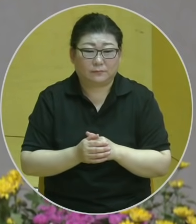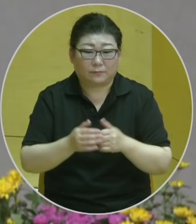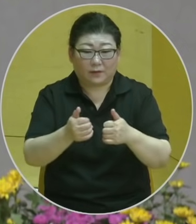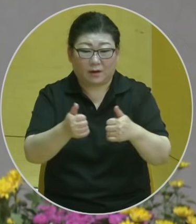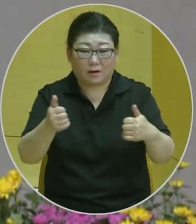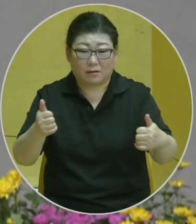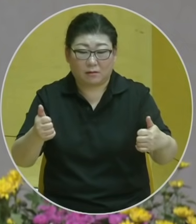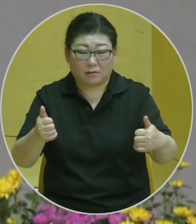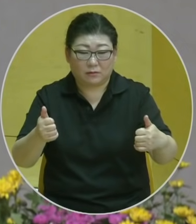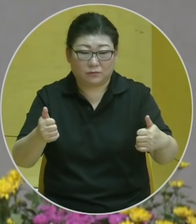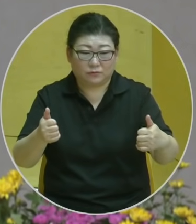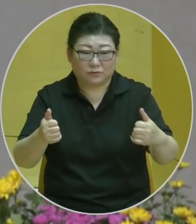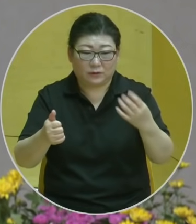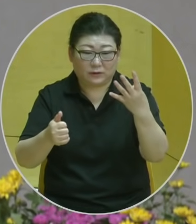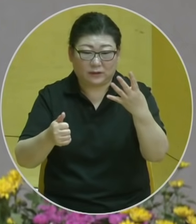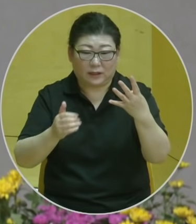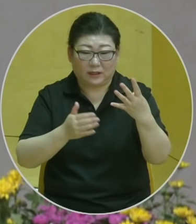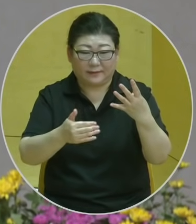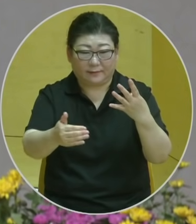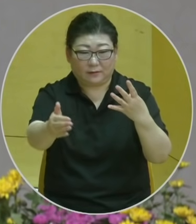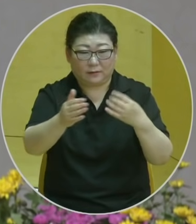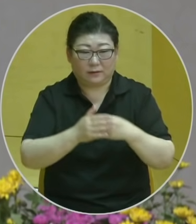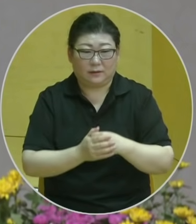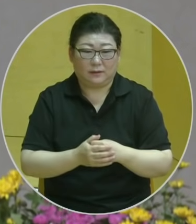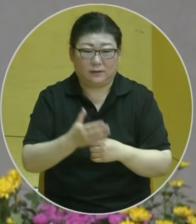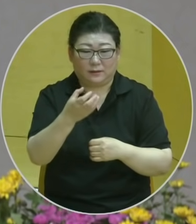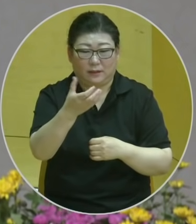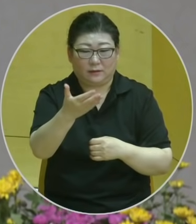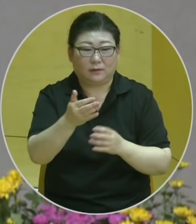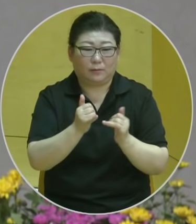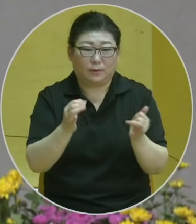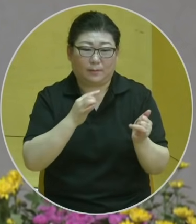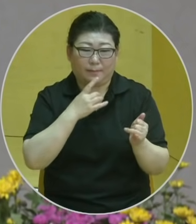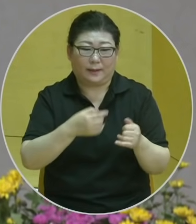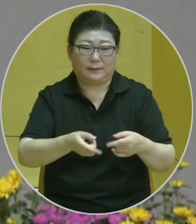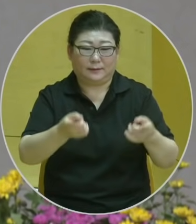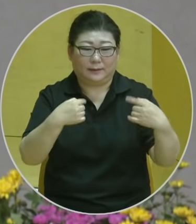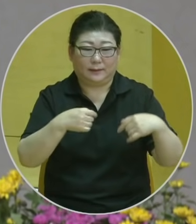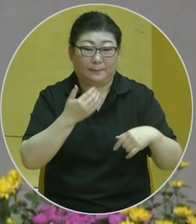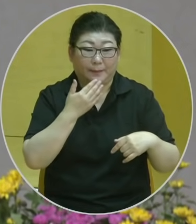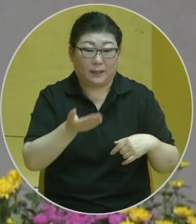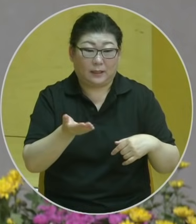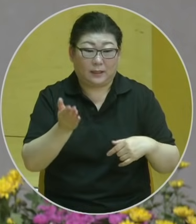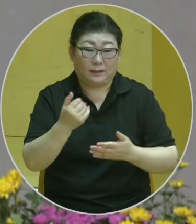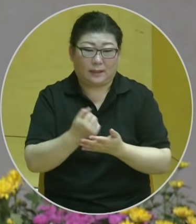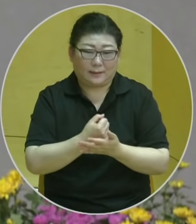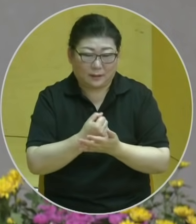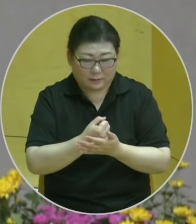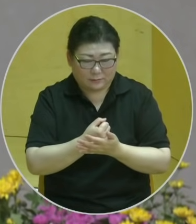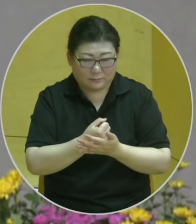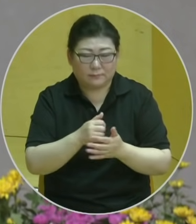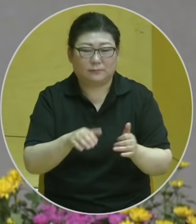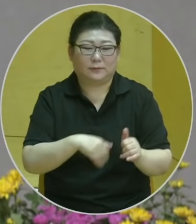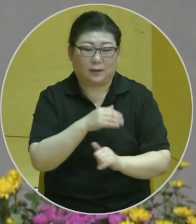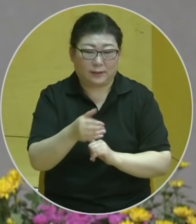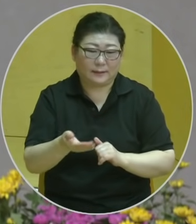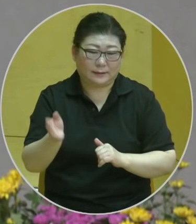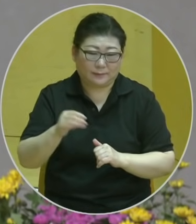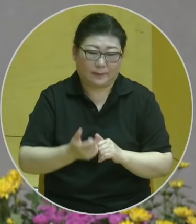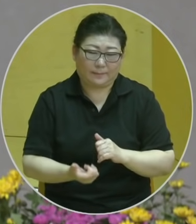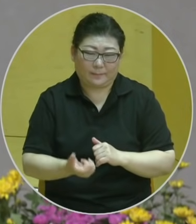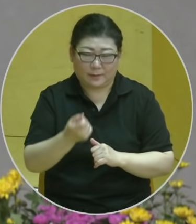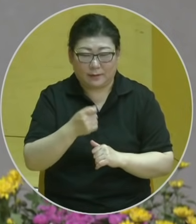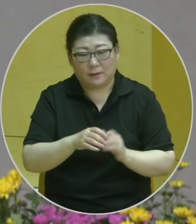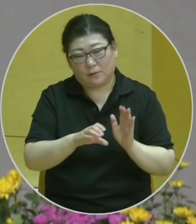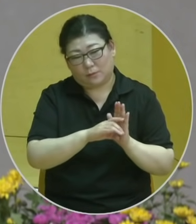되어서 99분만 예배를 드리게 되는데 안타까운 현실이지만 빨리 이 코로나가 물러가고 우리 성도들이